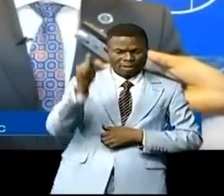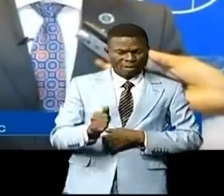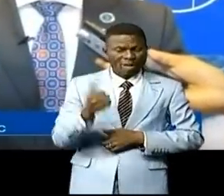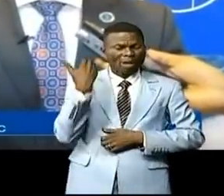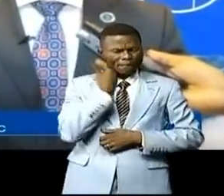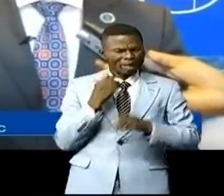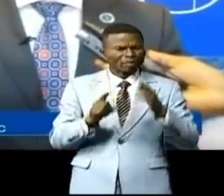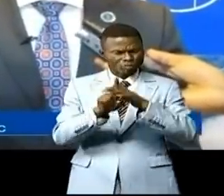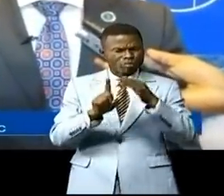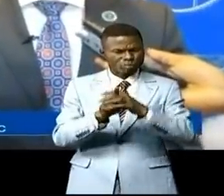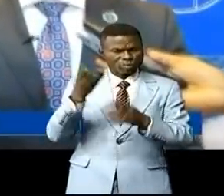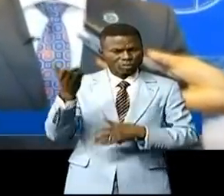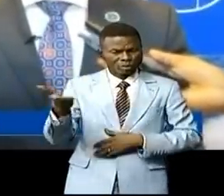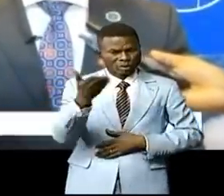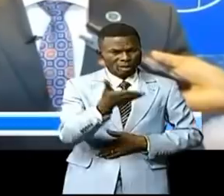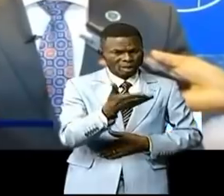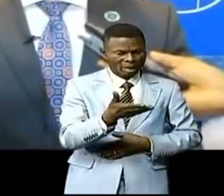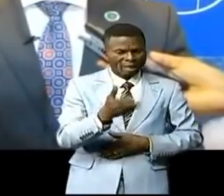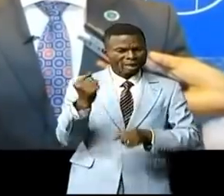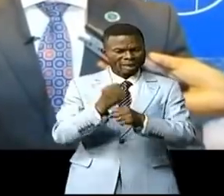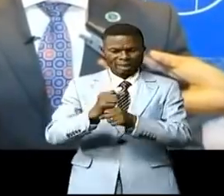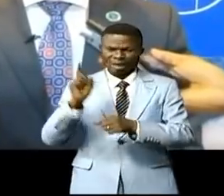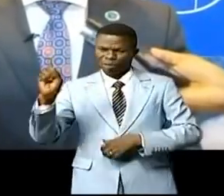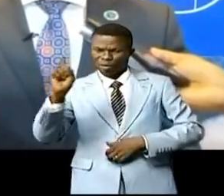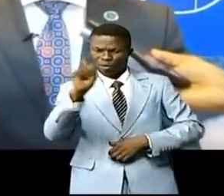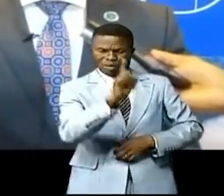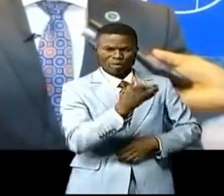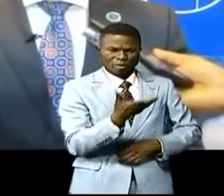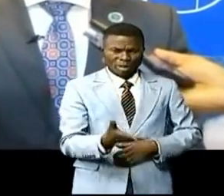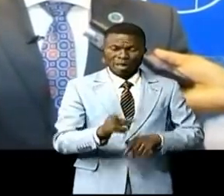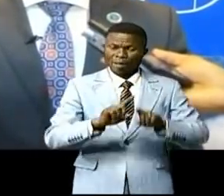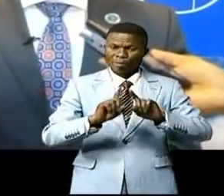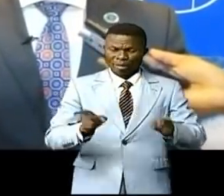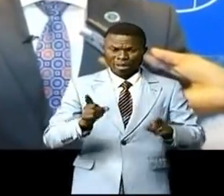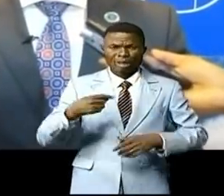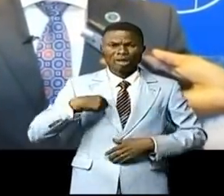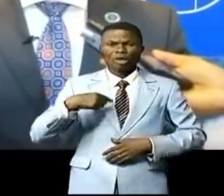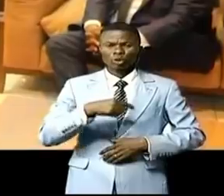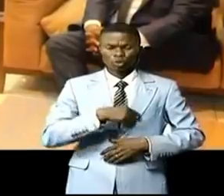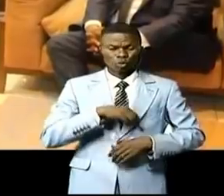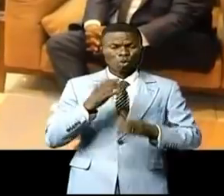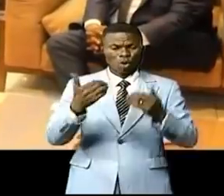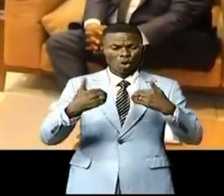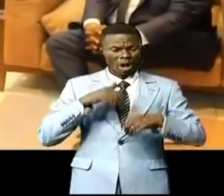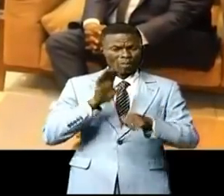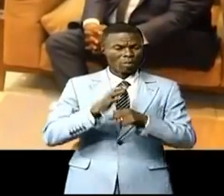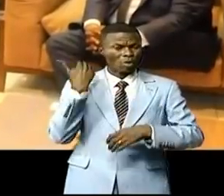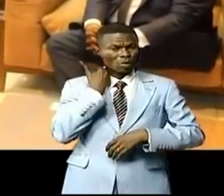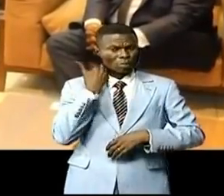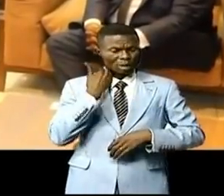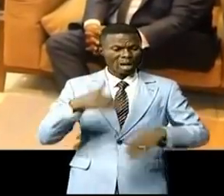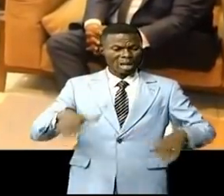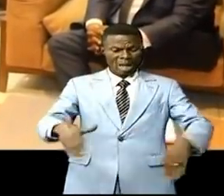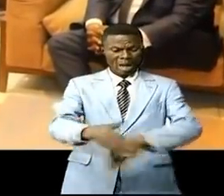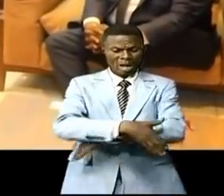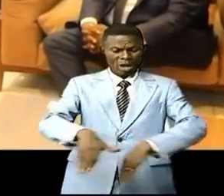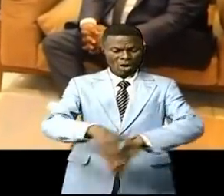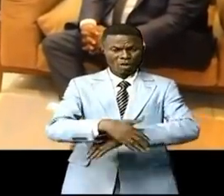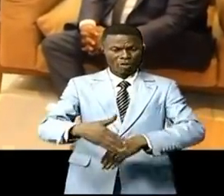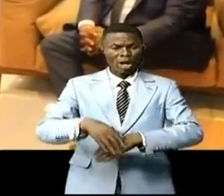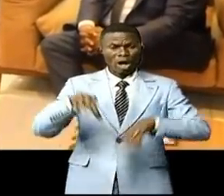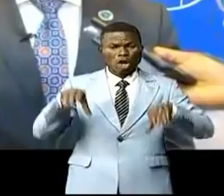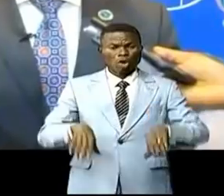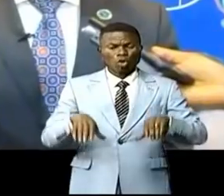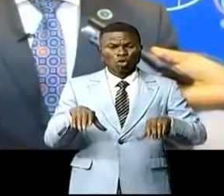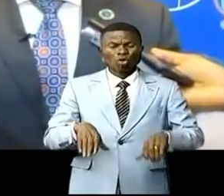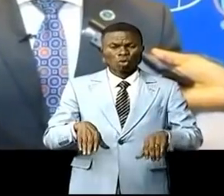de façon indépendante, mais on a les maladies transfrontalières. Comme Congo a